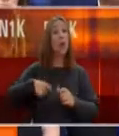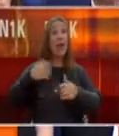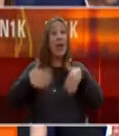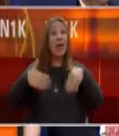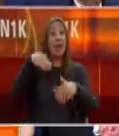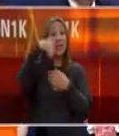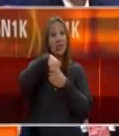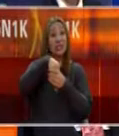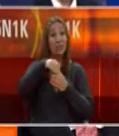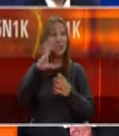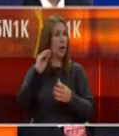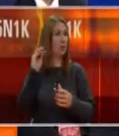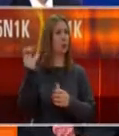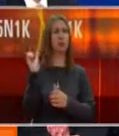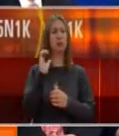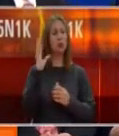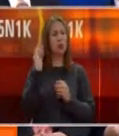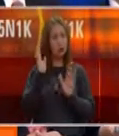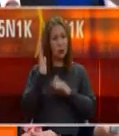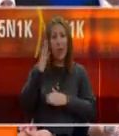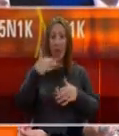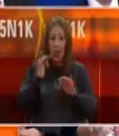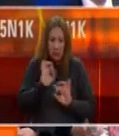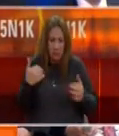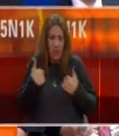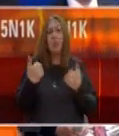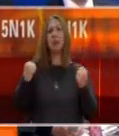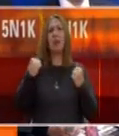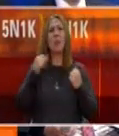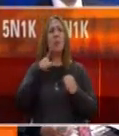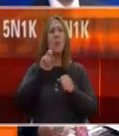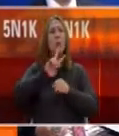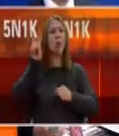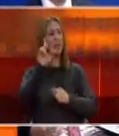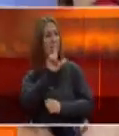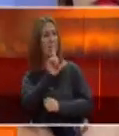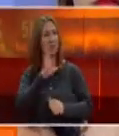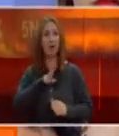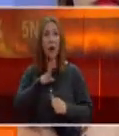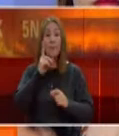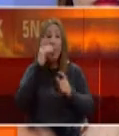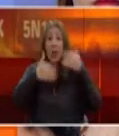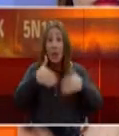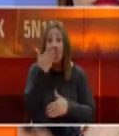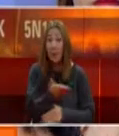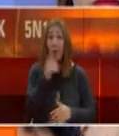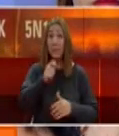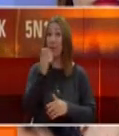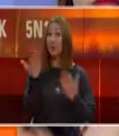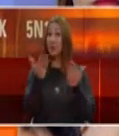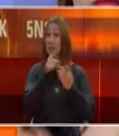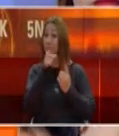için, engellilerden daha çok engelsizlerin bu tür rol modellerine ihtiyaçları var. Evet. Çünkü bir engellinin yaptığı